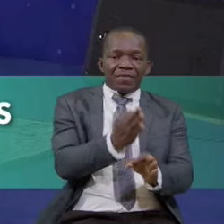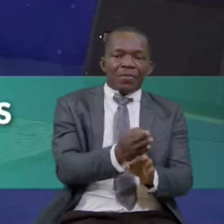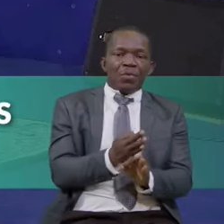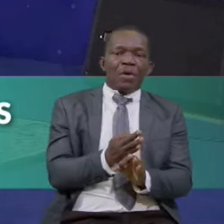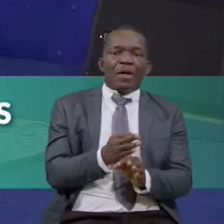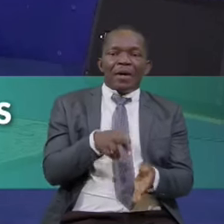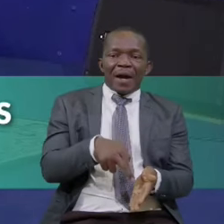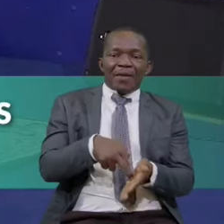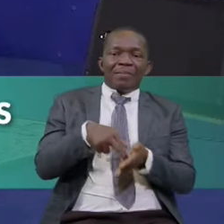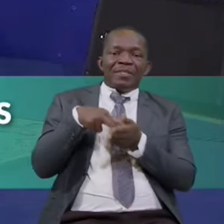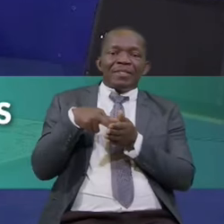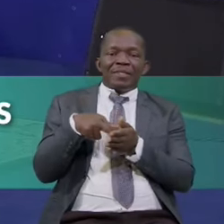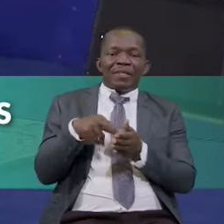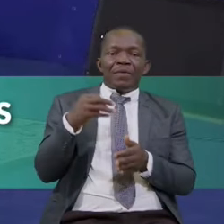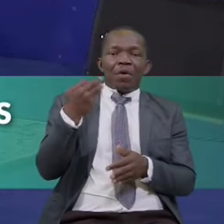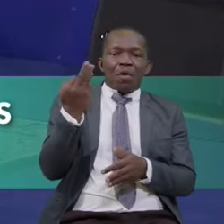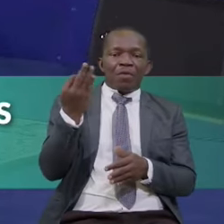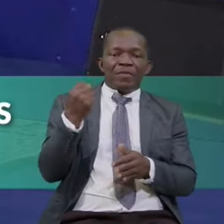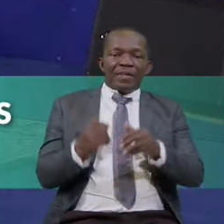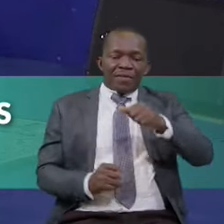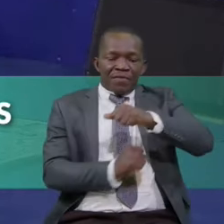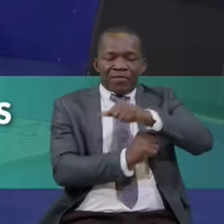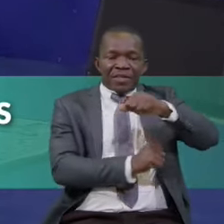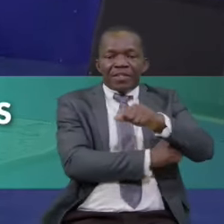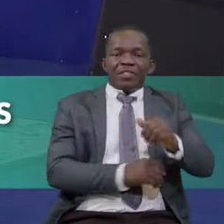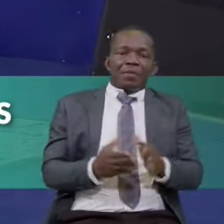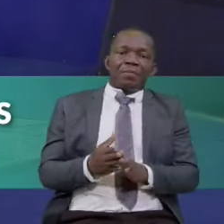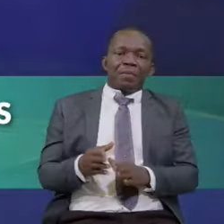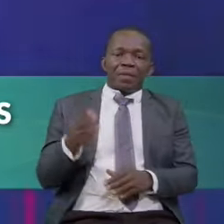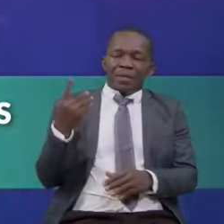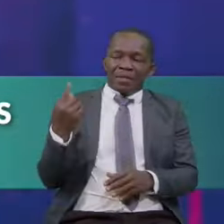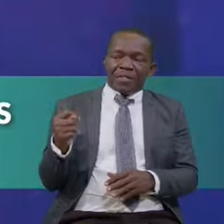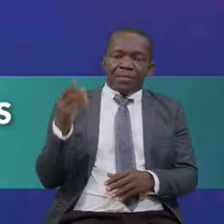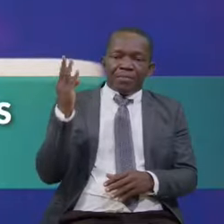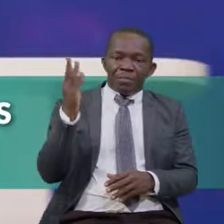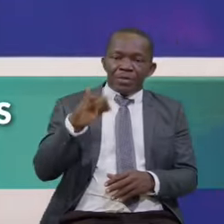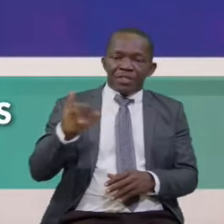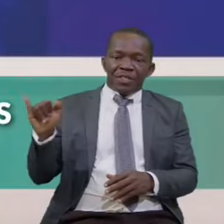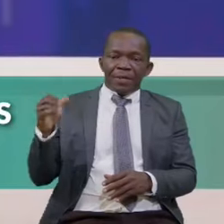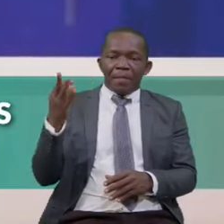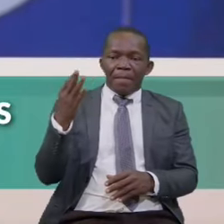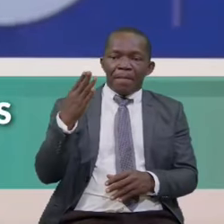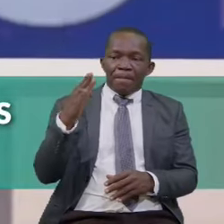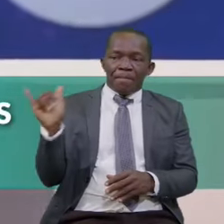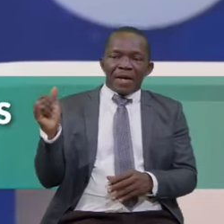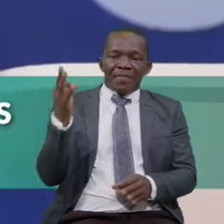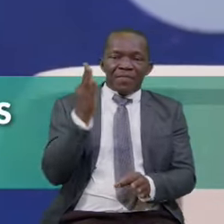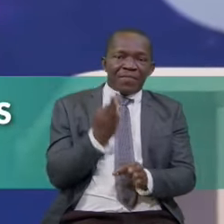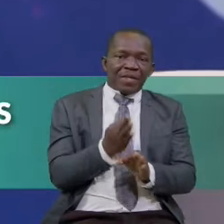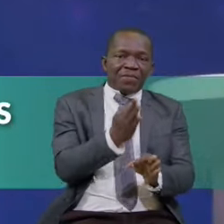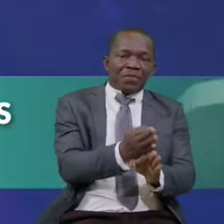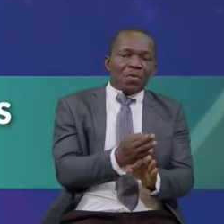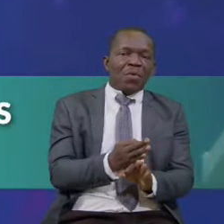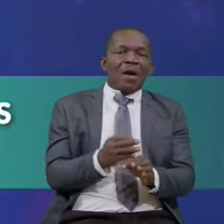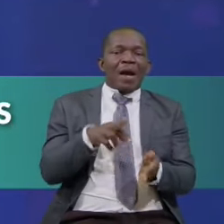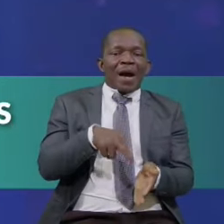prédication par des ambassadeurs la prédication de la fondation par des ambassadeurs fidèles nous prêchons la Fondation la